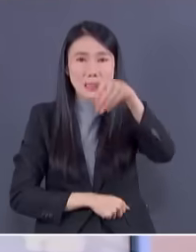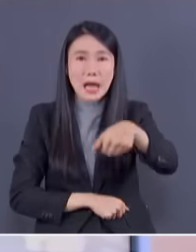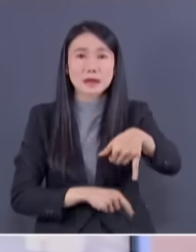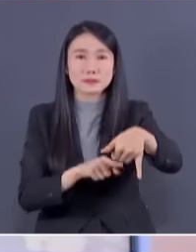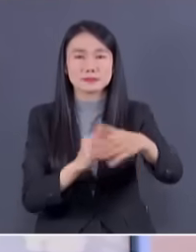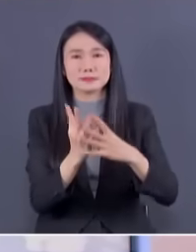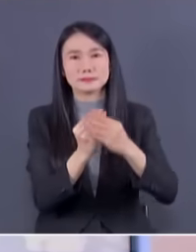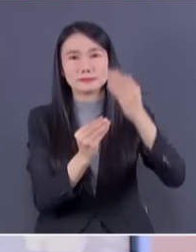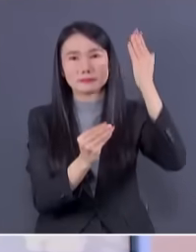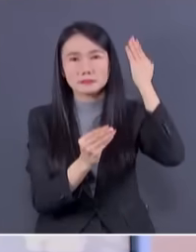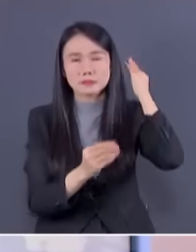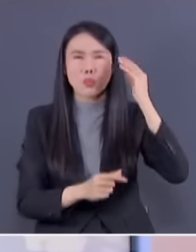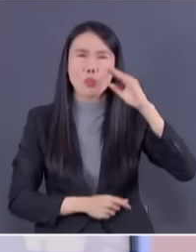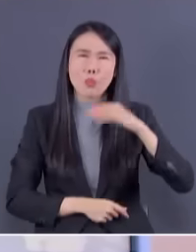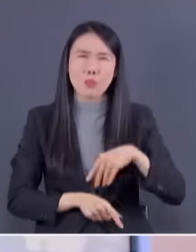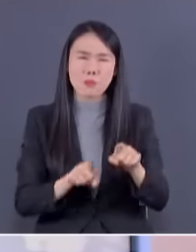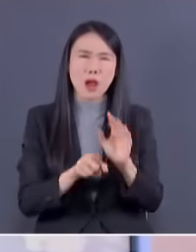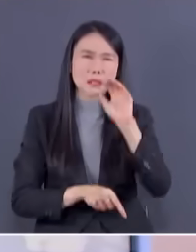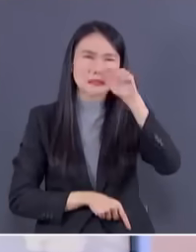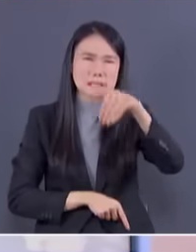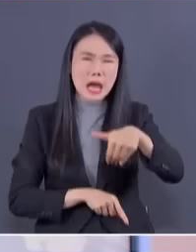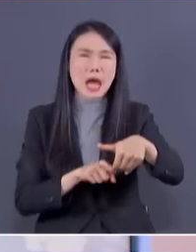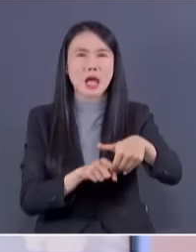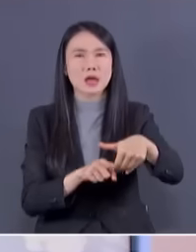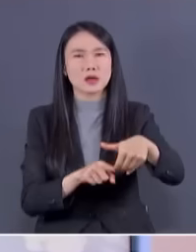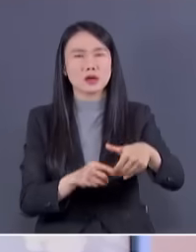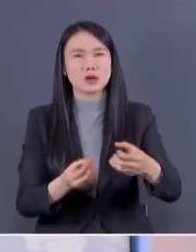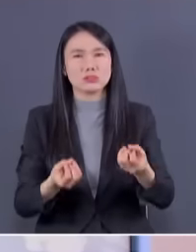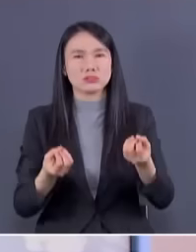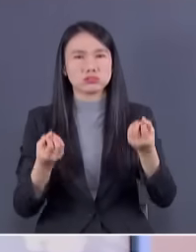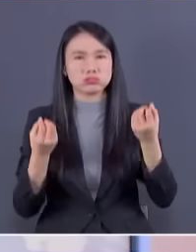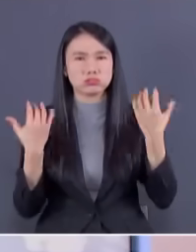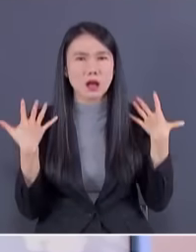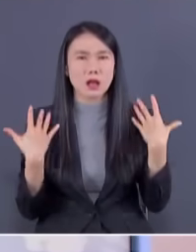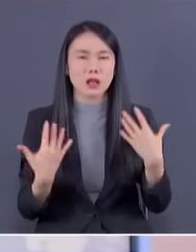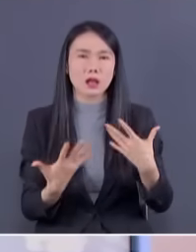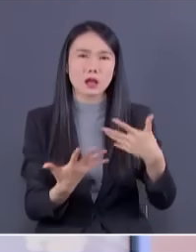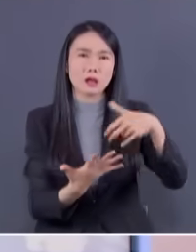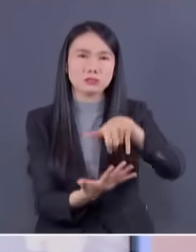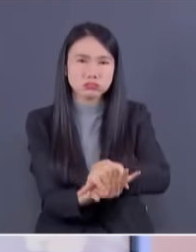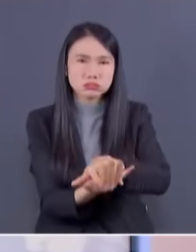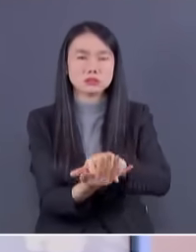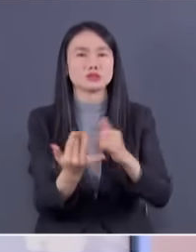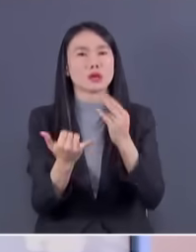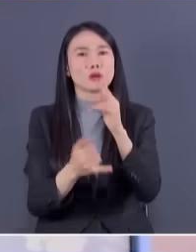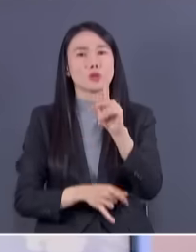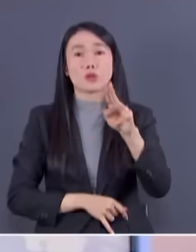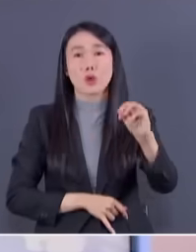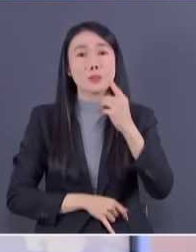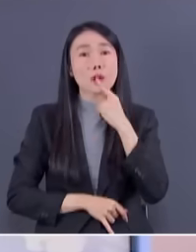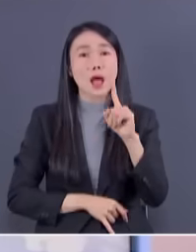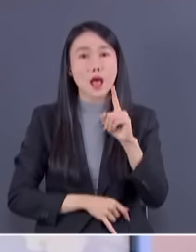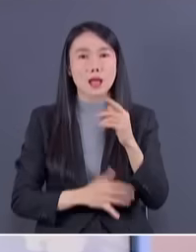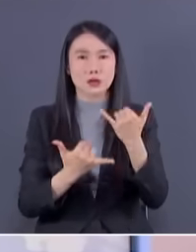นี่ยเมื่อสัปดาห์ก่อนอาการป่วยเนี่ยเขาทรุดลงแล้วก็ล่าสุดทางกรมอุทยานเองได้ออกมาเปิดเผยบอกว่าล่าสุดพ